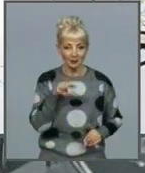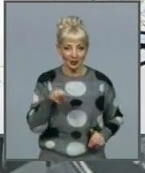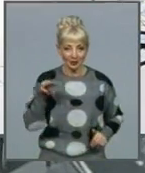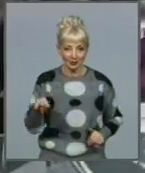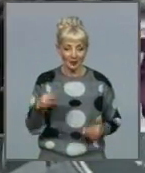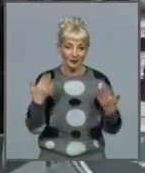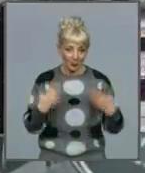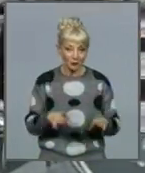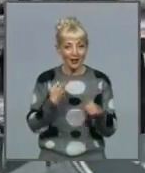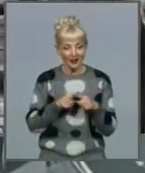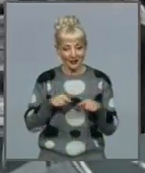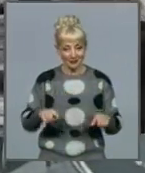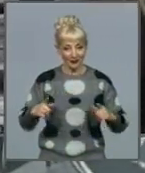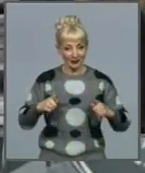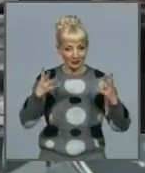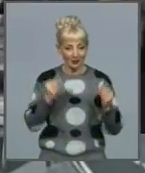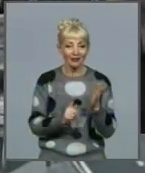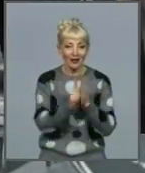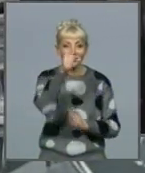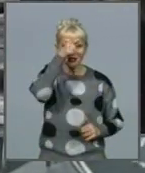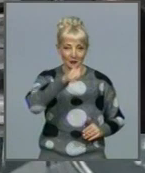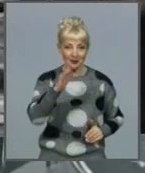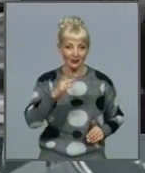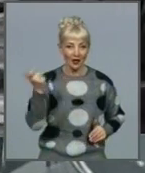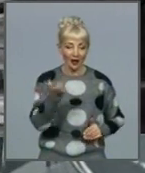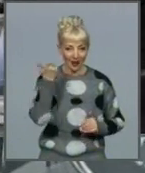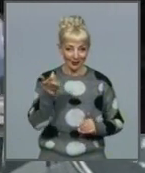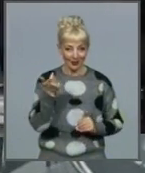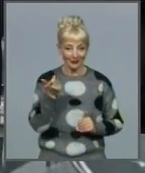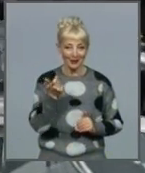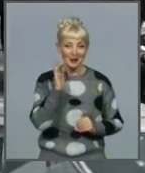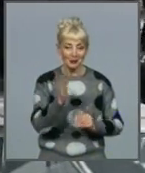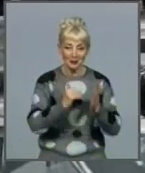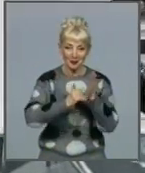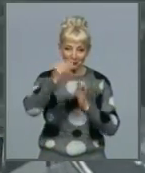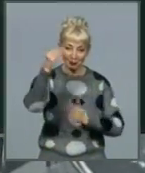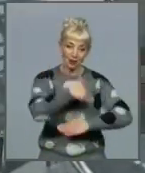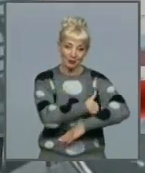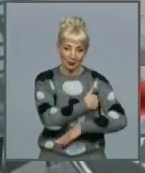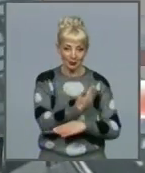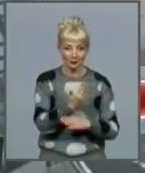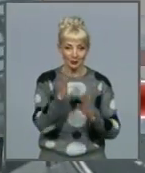вихідними початок місяця у Харкові відзначиться підвищенням температури повітря.